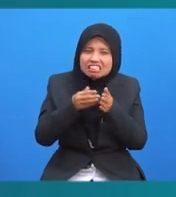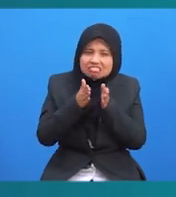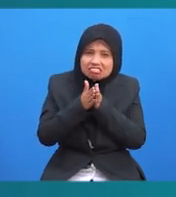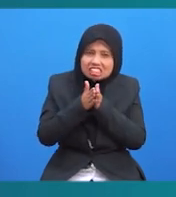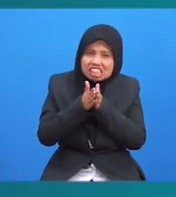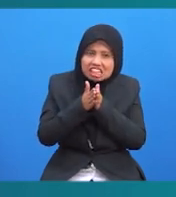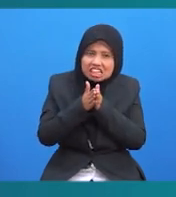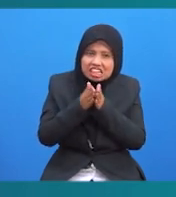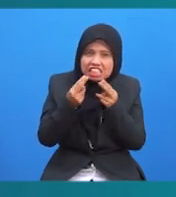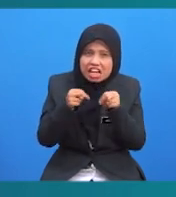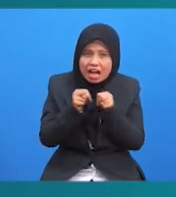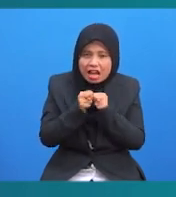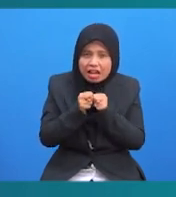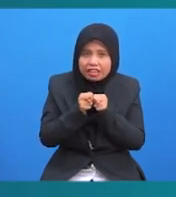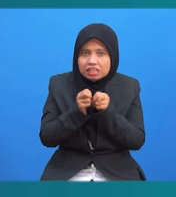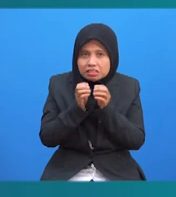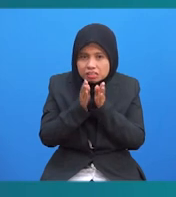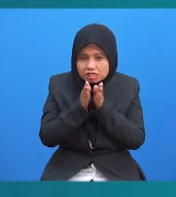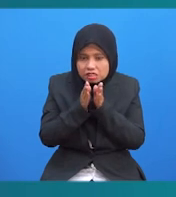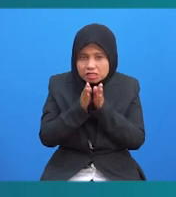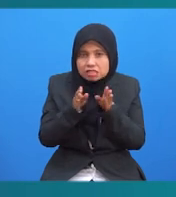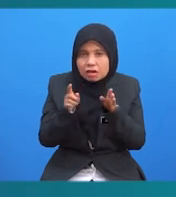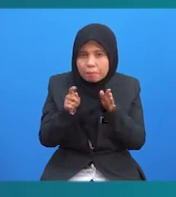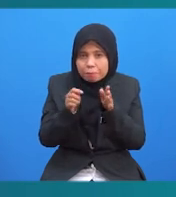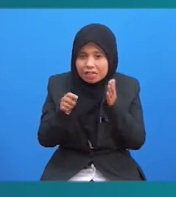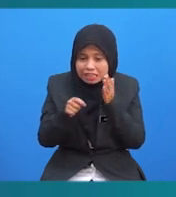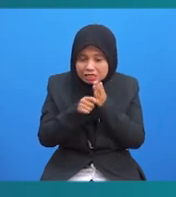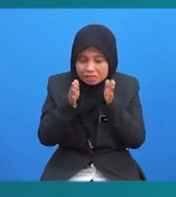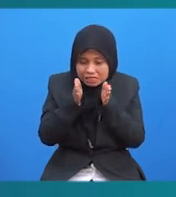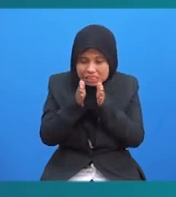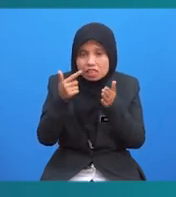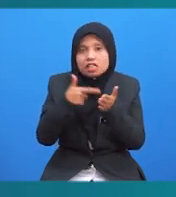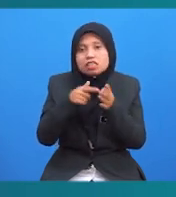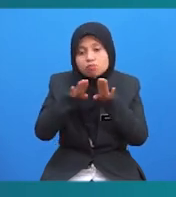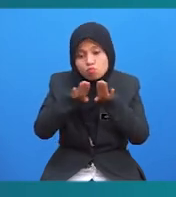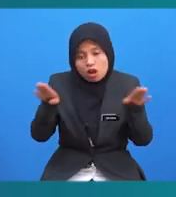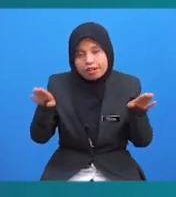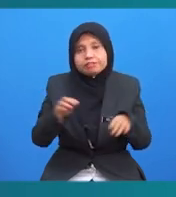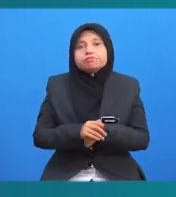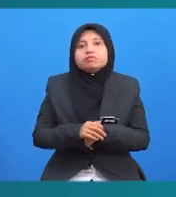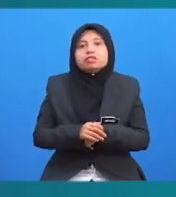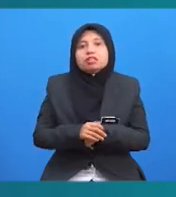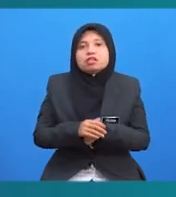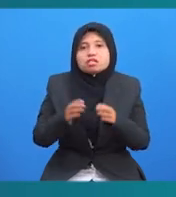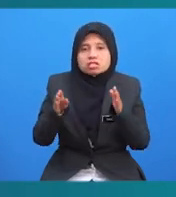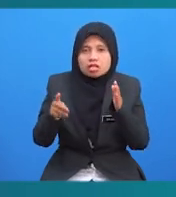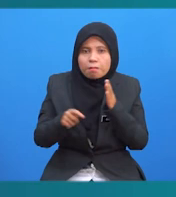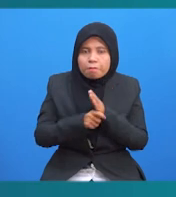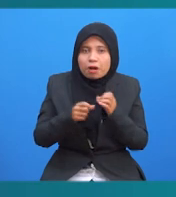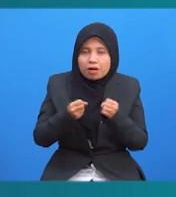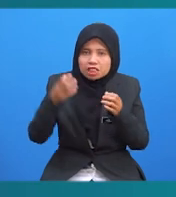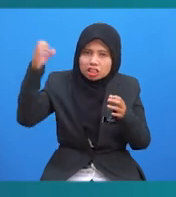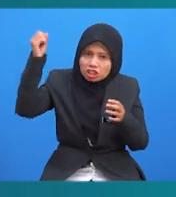aperture, maka semakin besar bukaan aperture di dalam lensa. Oleh itu, semakin banyak